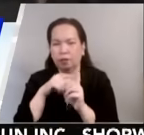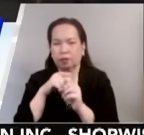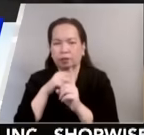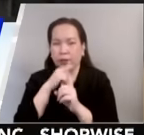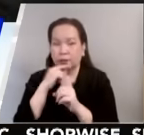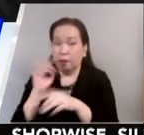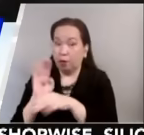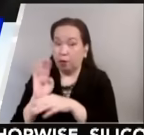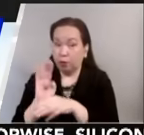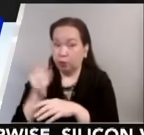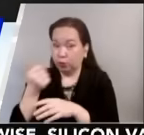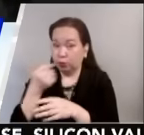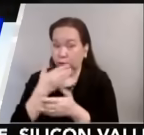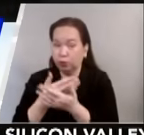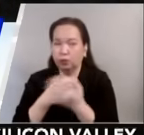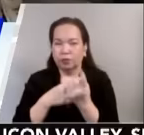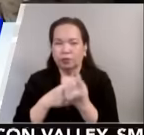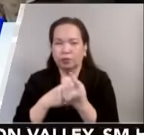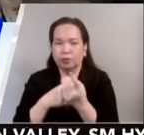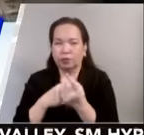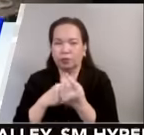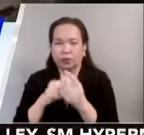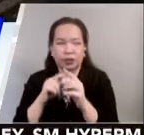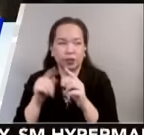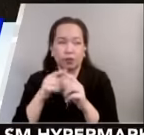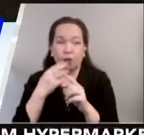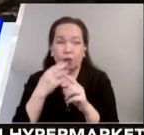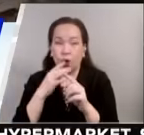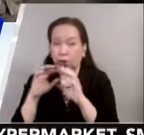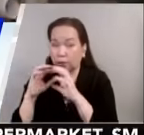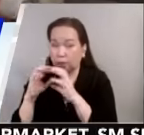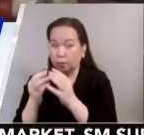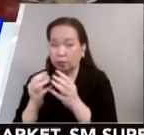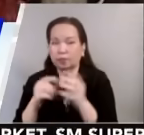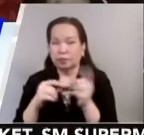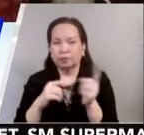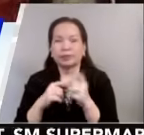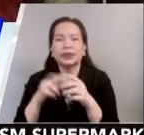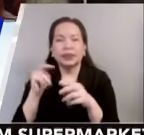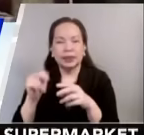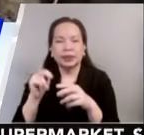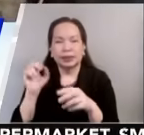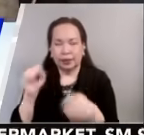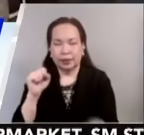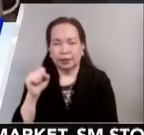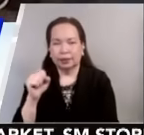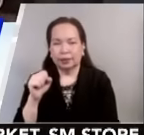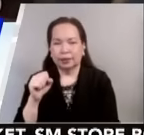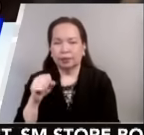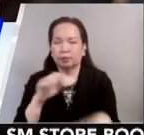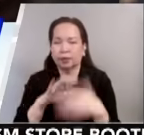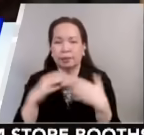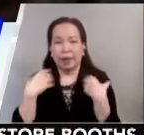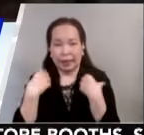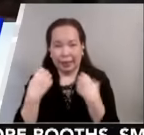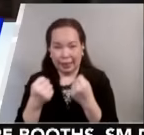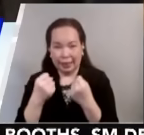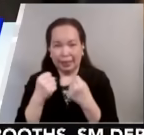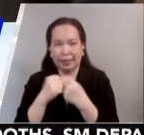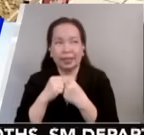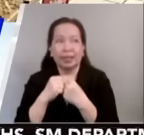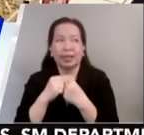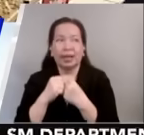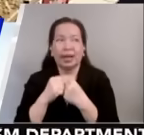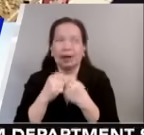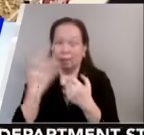charm prutas iba-ibang kulay bilog-bilog kailangan po natin yan para maging healthy and fruitful ang next year